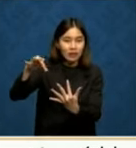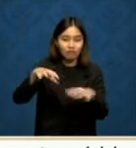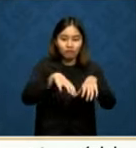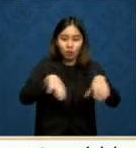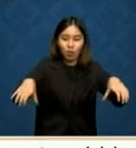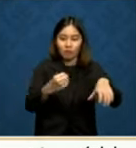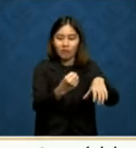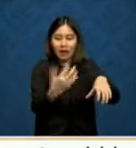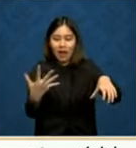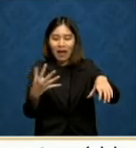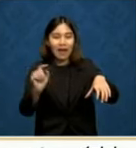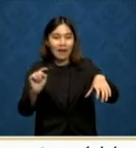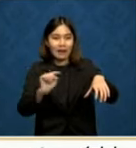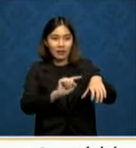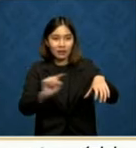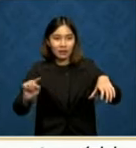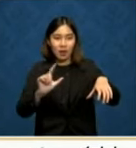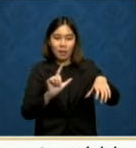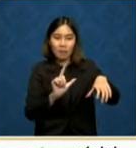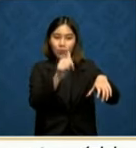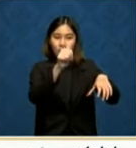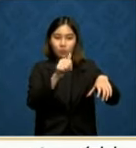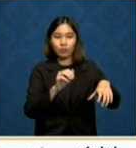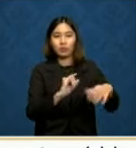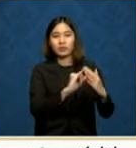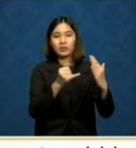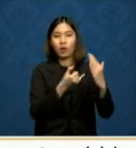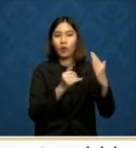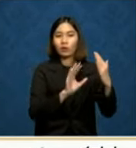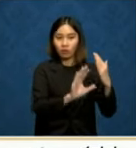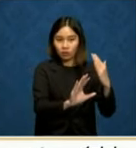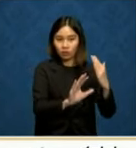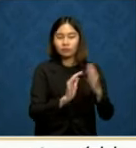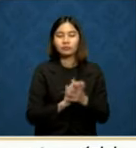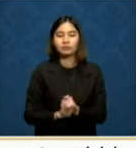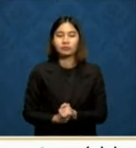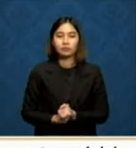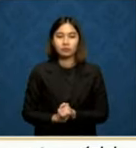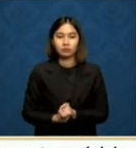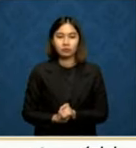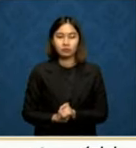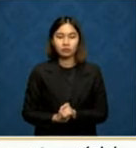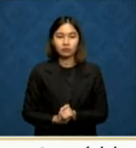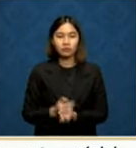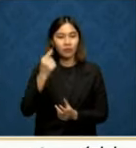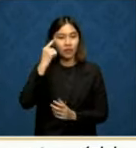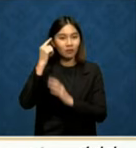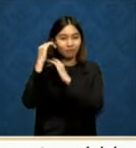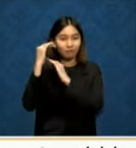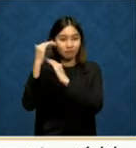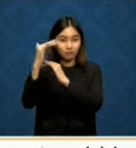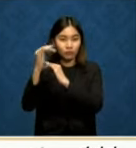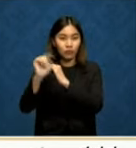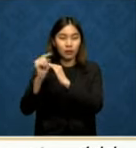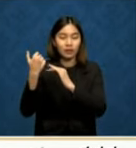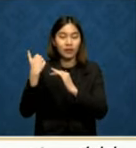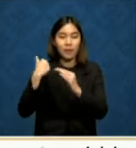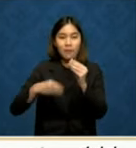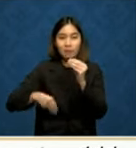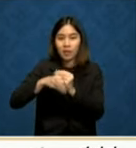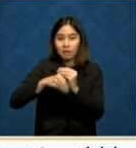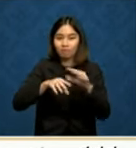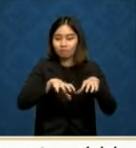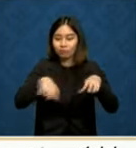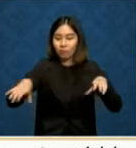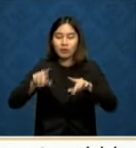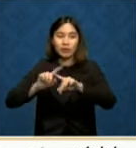องคอ์นั้ องคอรไหนเป็นหนวยงานประจำจงหวดค่ะเพนั้นเราก็คัดหวงนะฮะว่าจะมีเพิ่มข้นเรอยๆ แล้